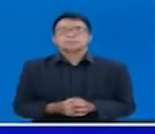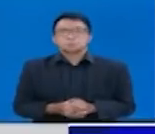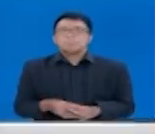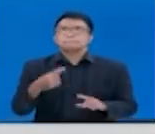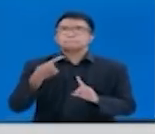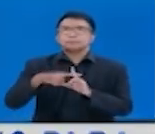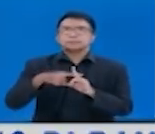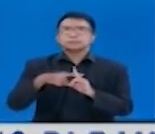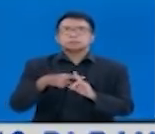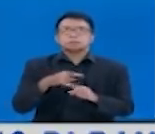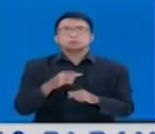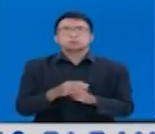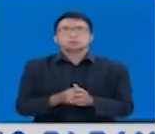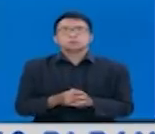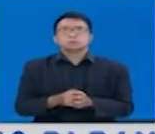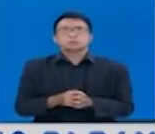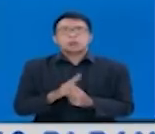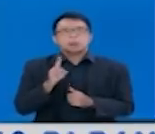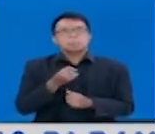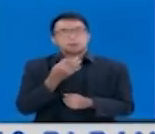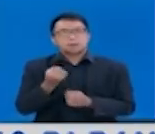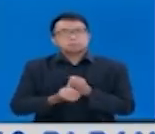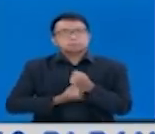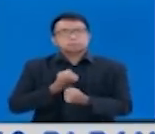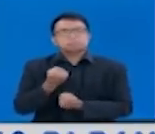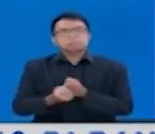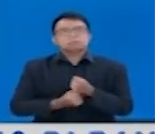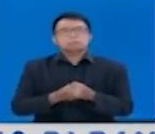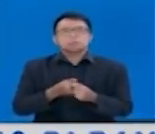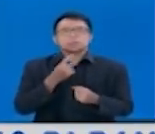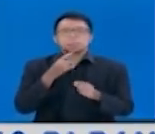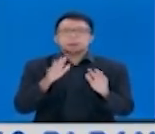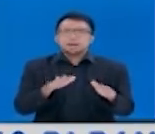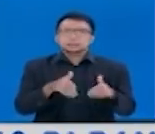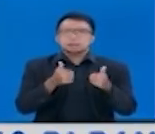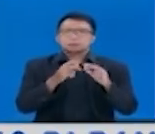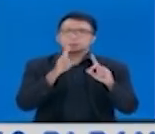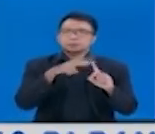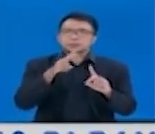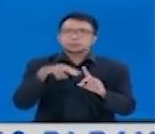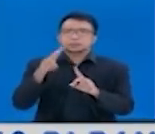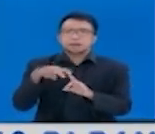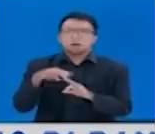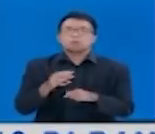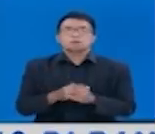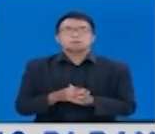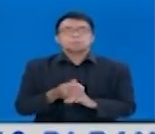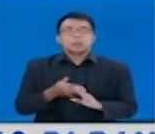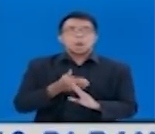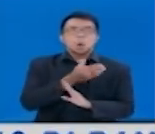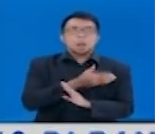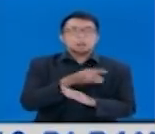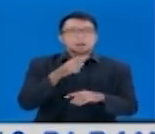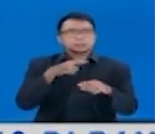beberapa tindakan terkait dengan hasil pemeriksaan, di mana keterangan awal bahwa dari korban ini